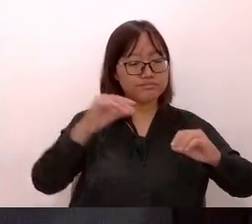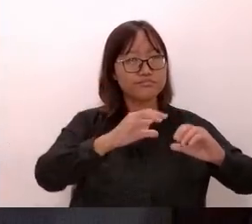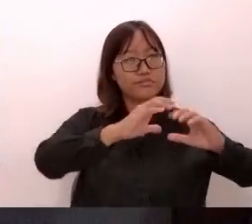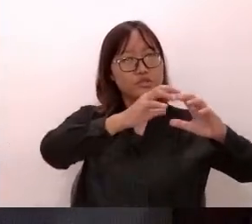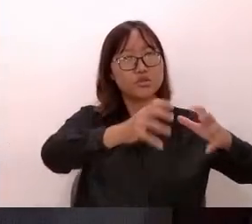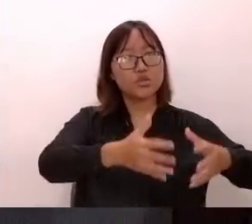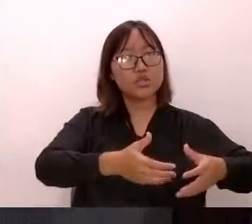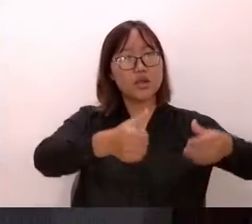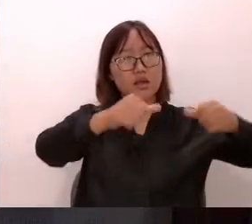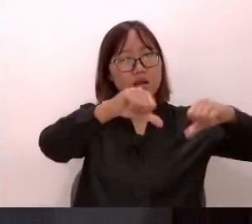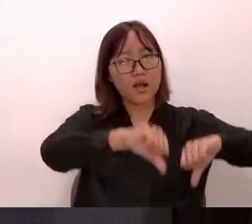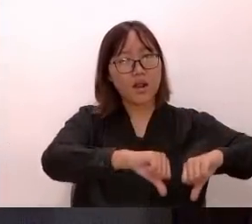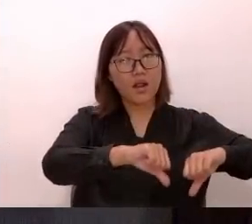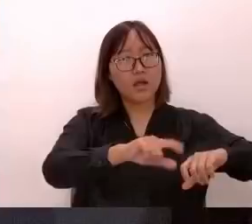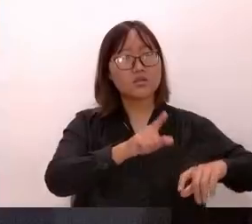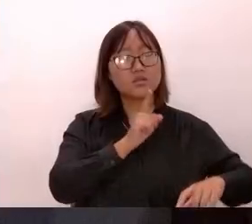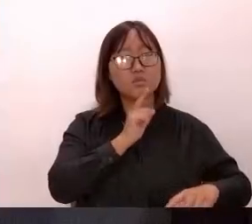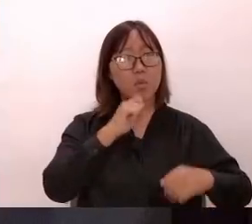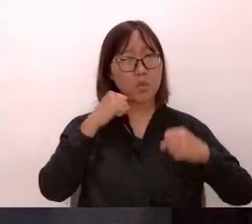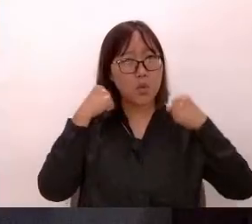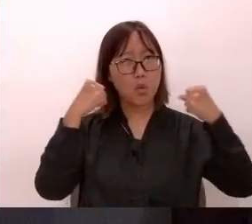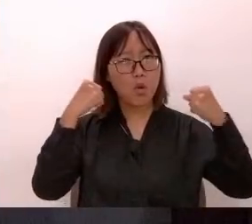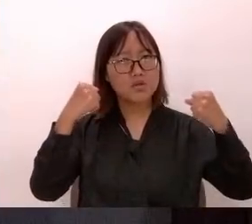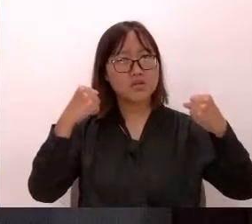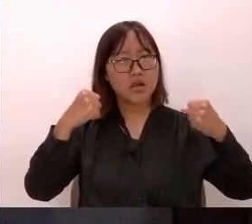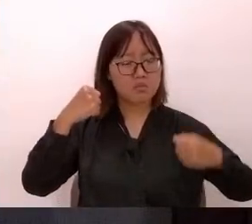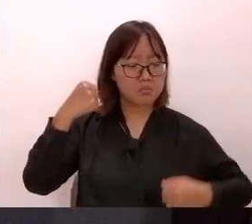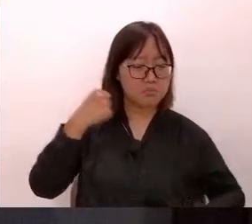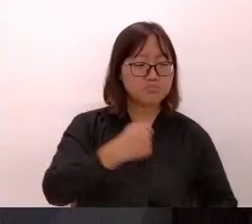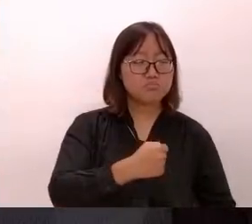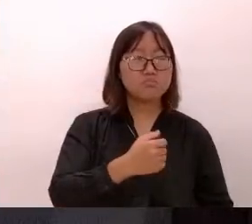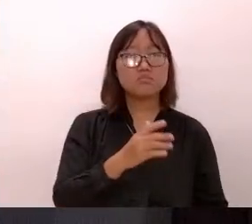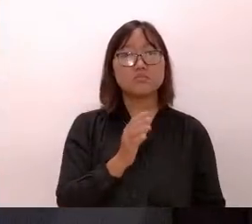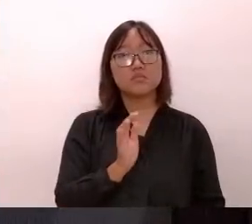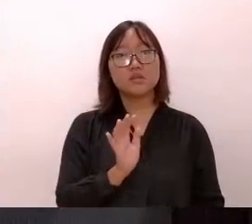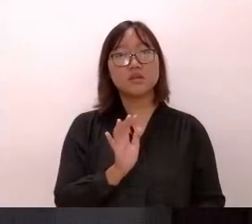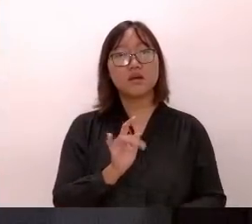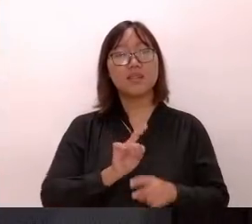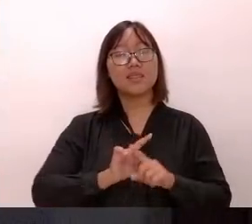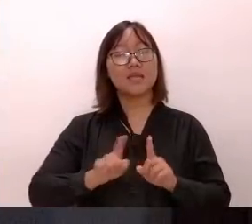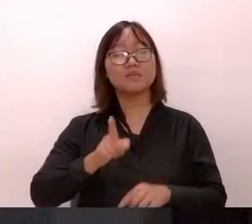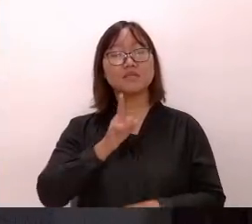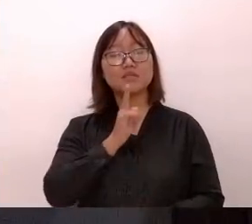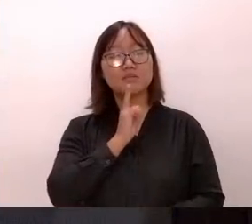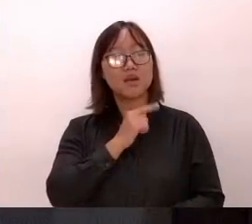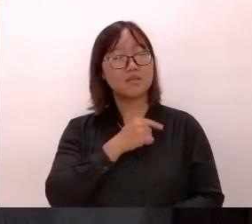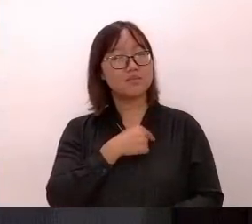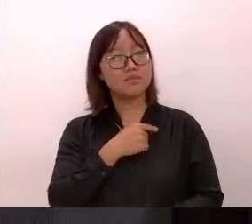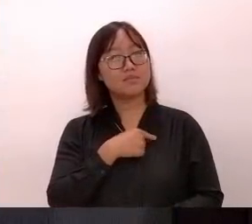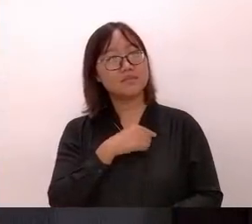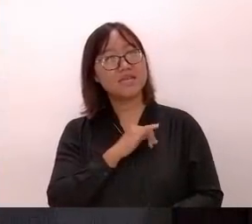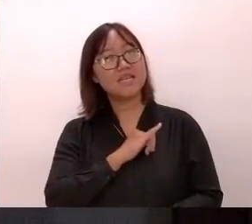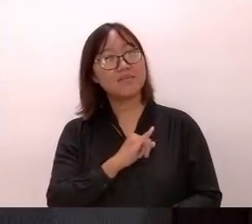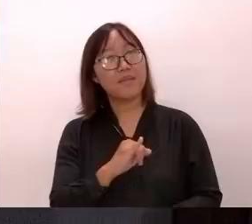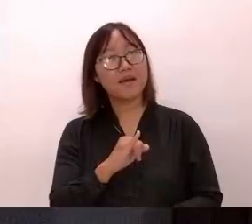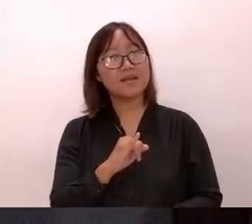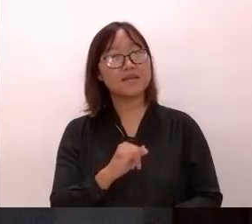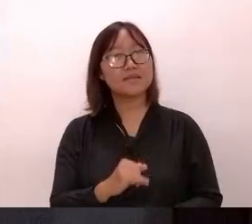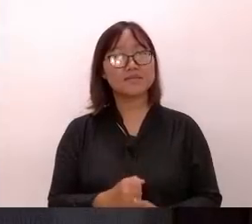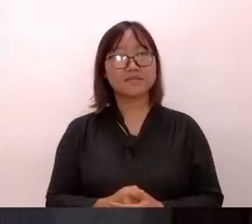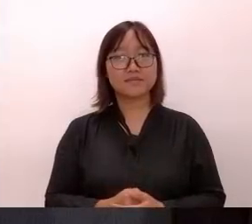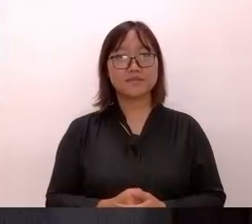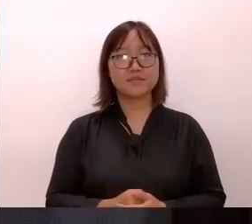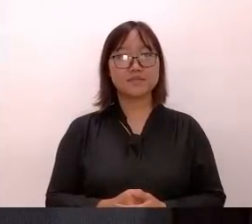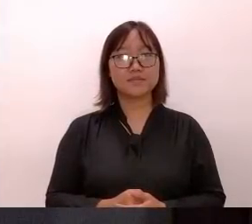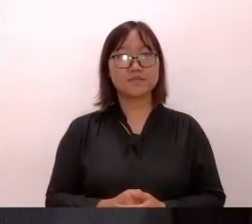kerahiman kerahiman ini ditunjukkan oleh Yesus dengan memberi kuasa pengampunan dosa pada hari ini